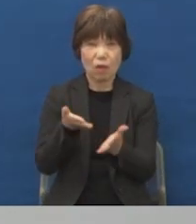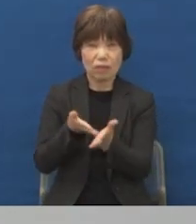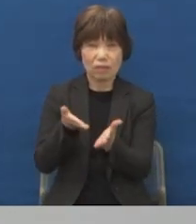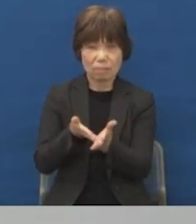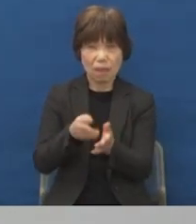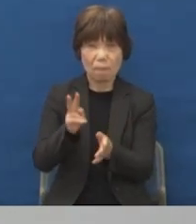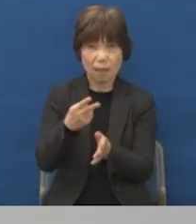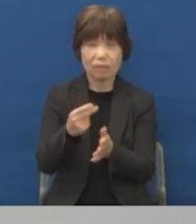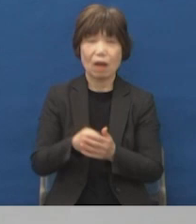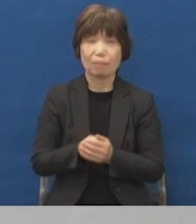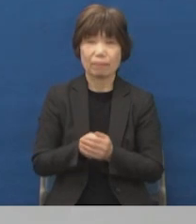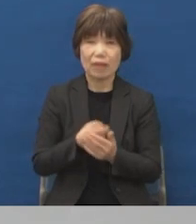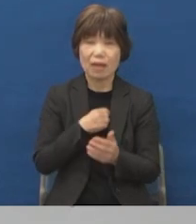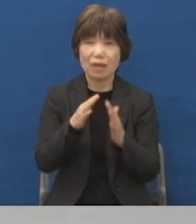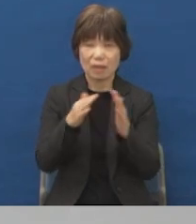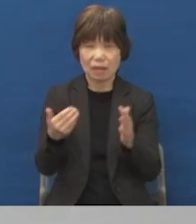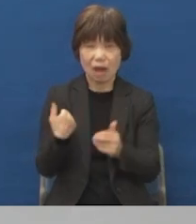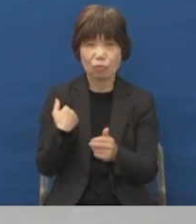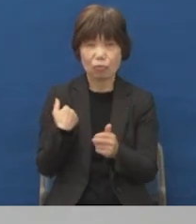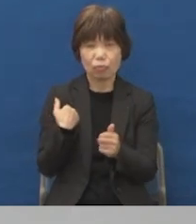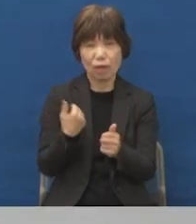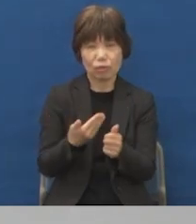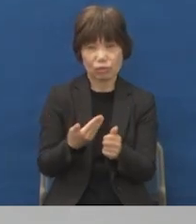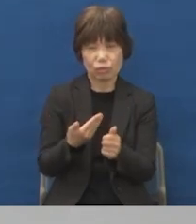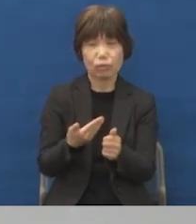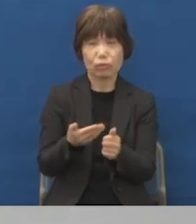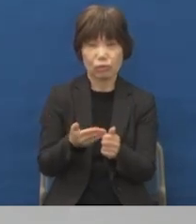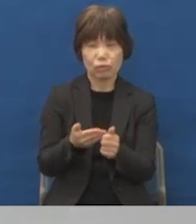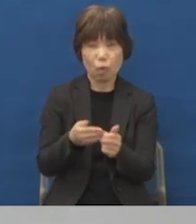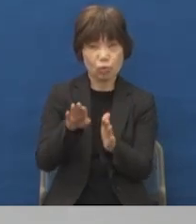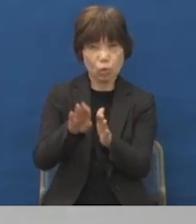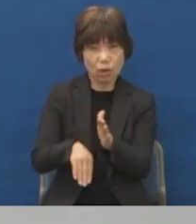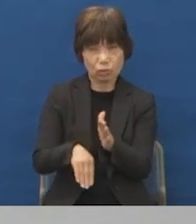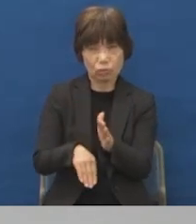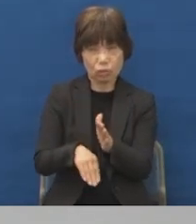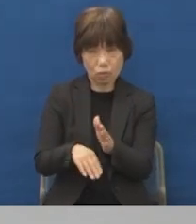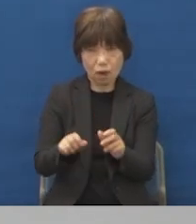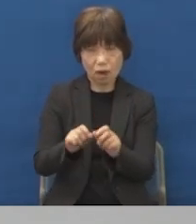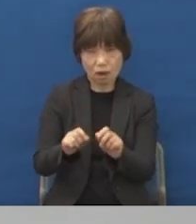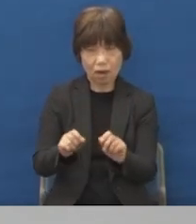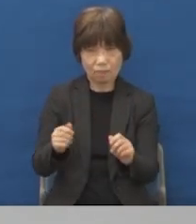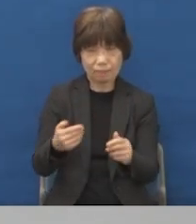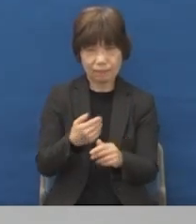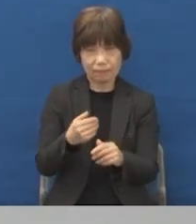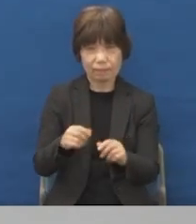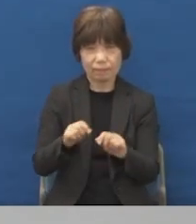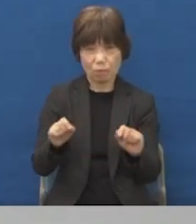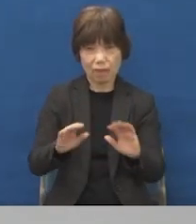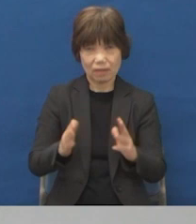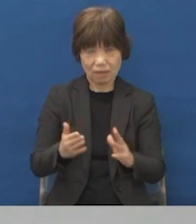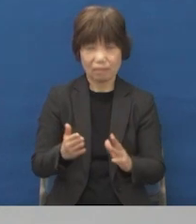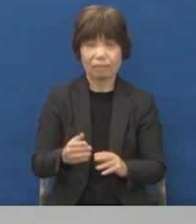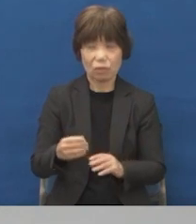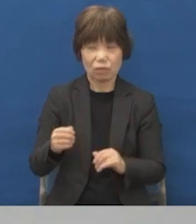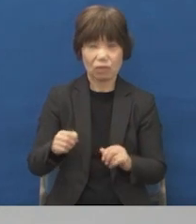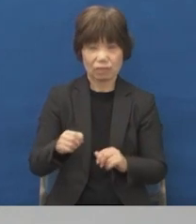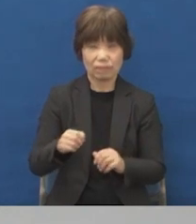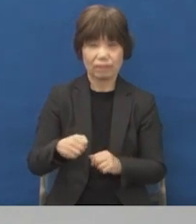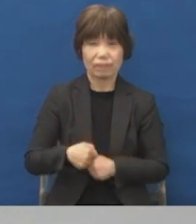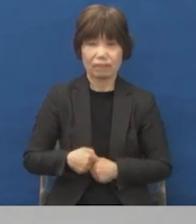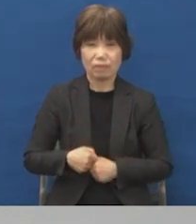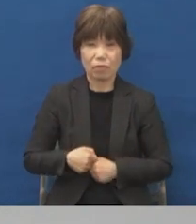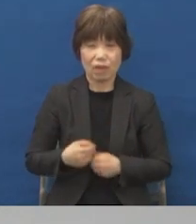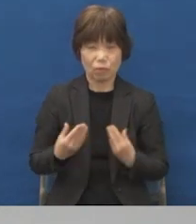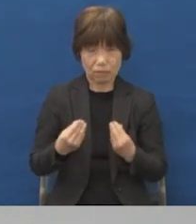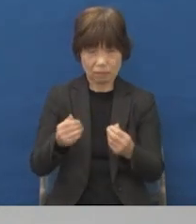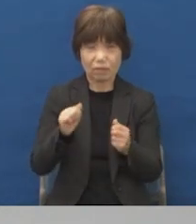および委員会付託を省略することにご異議ありませんか。ご異議なしと認め省略いたします。これより討論を行います